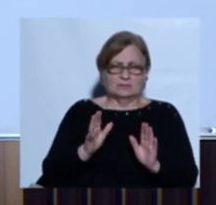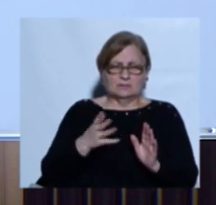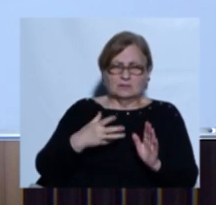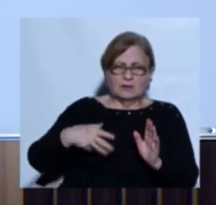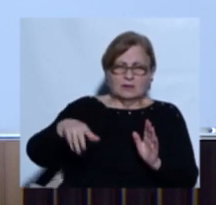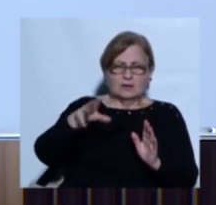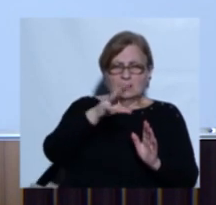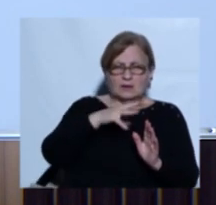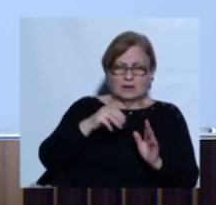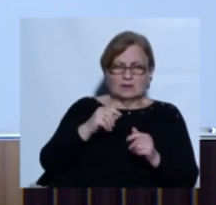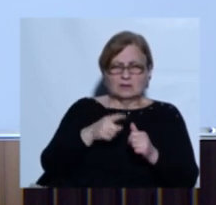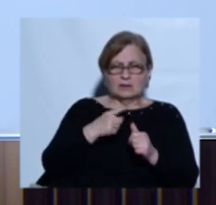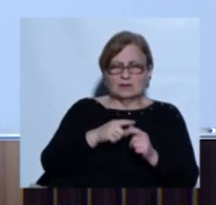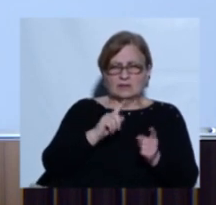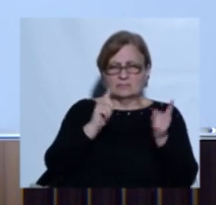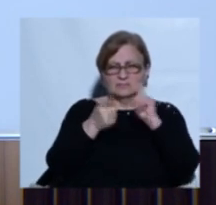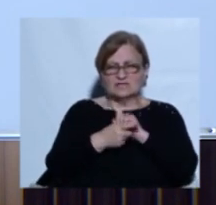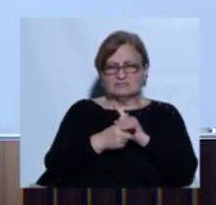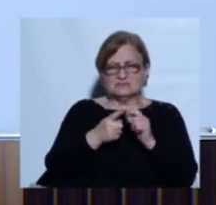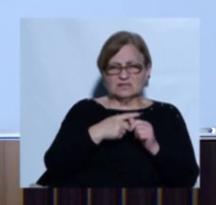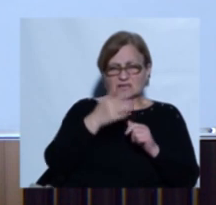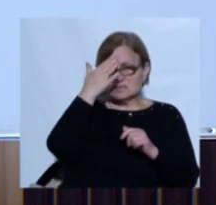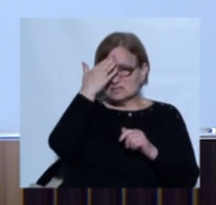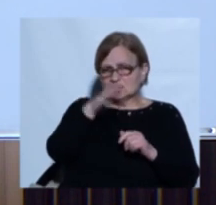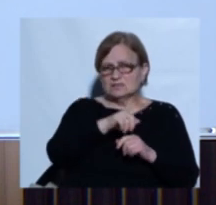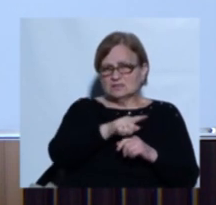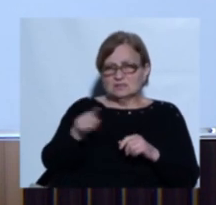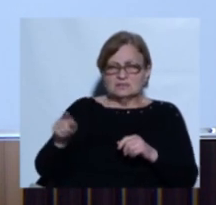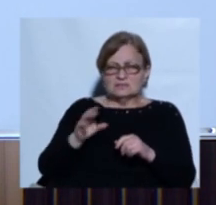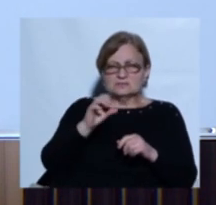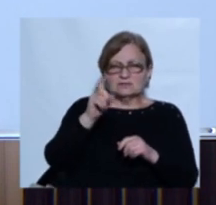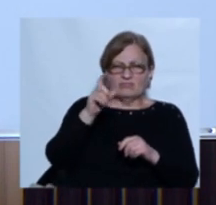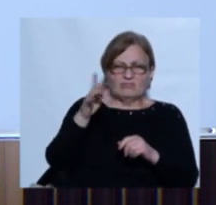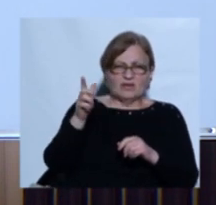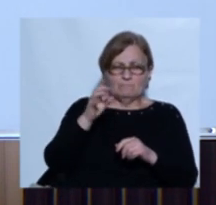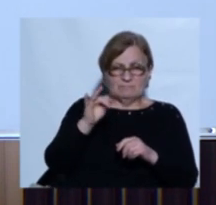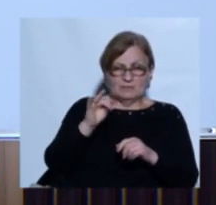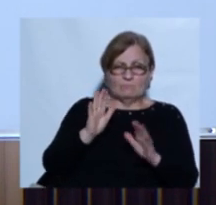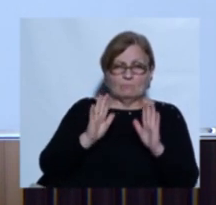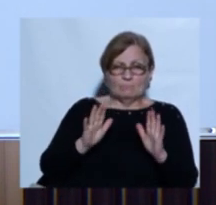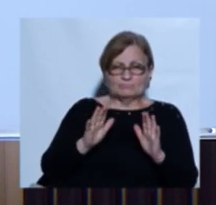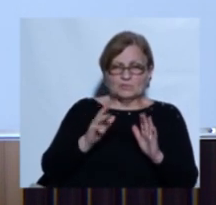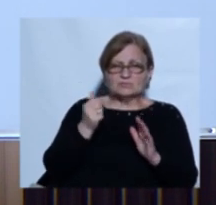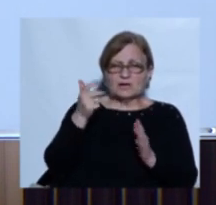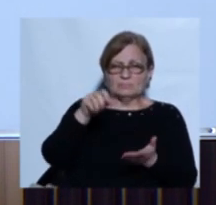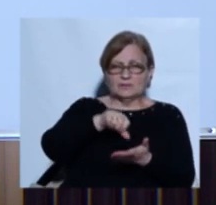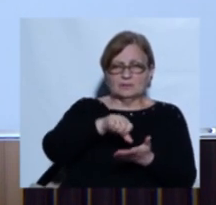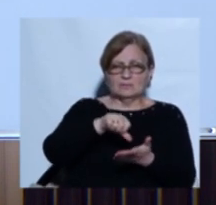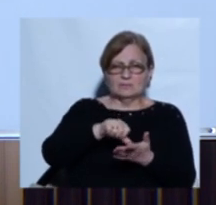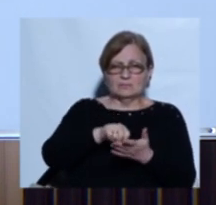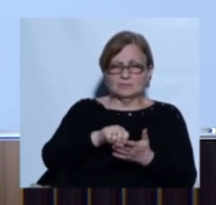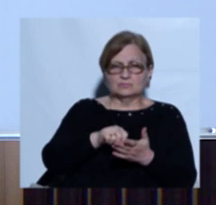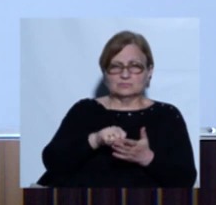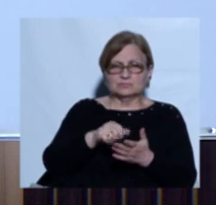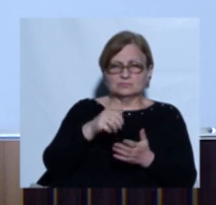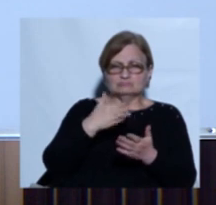ყველას ქვია ნაცვალსახელი სხვები და მხოლოდ რამდენიმე პერსონაჟი იქნება